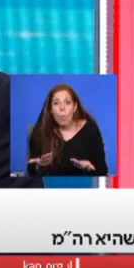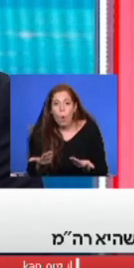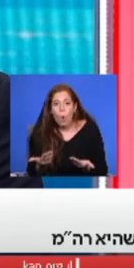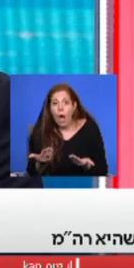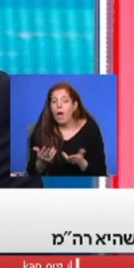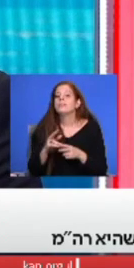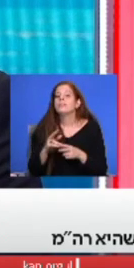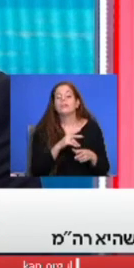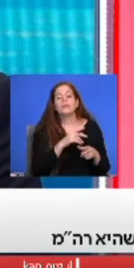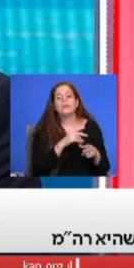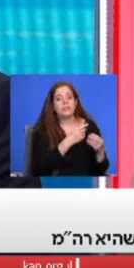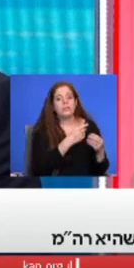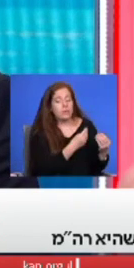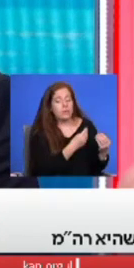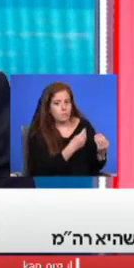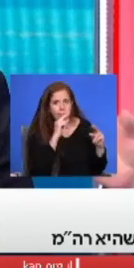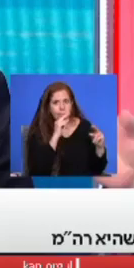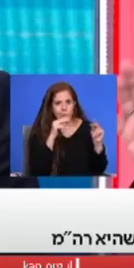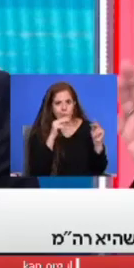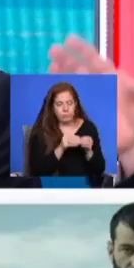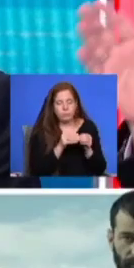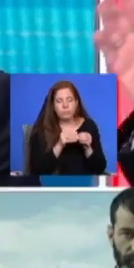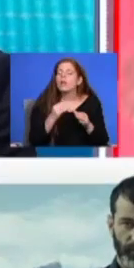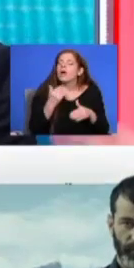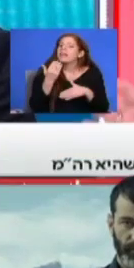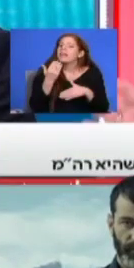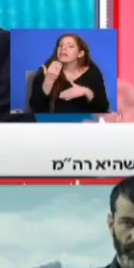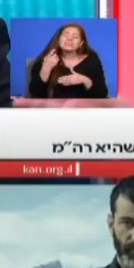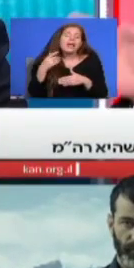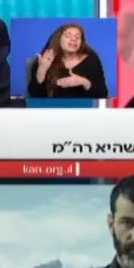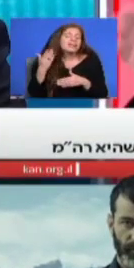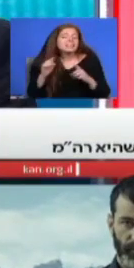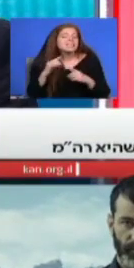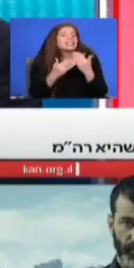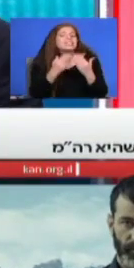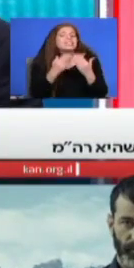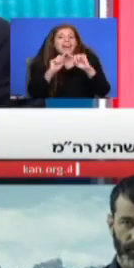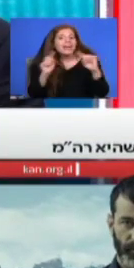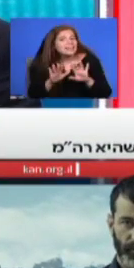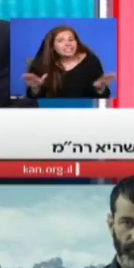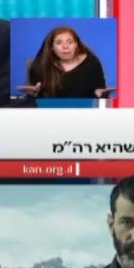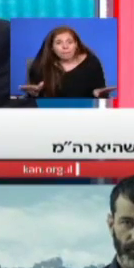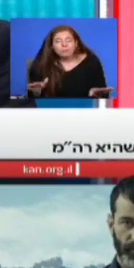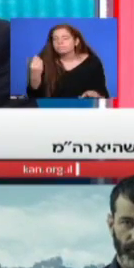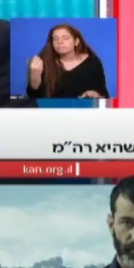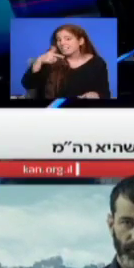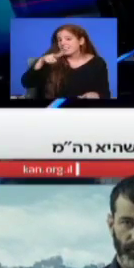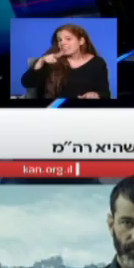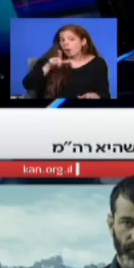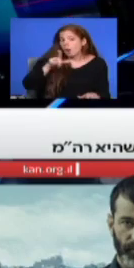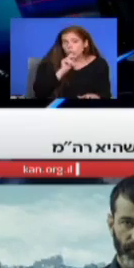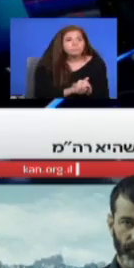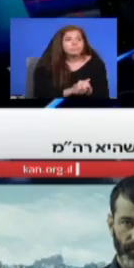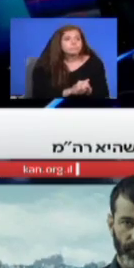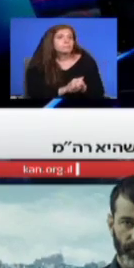קורית. נועם, תודה. התהליך היה נראה אחרת לגמרי. תודה. וסתם מנצלים כל הזדמנות להיכנס במ כמה